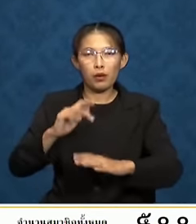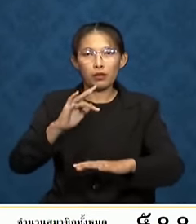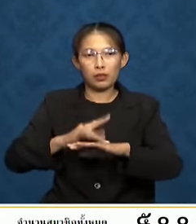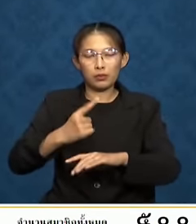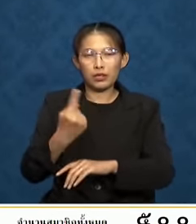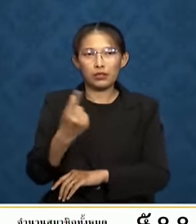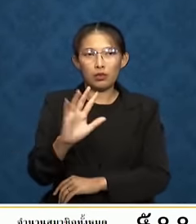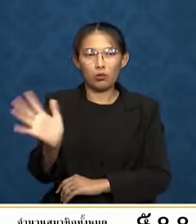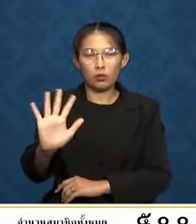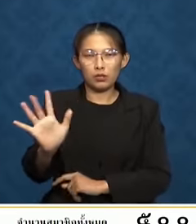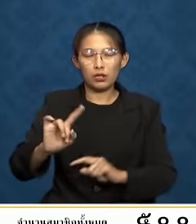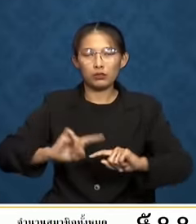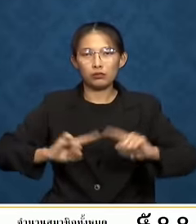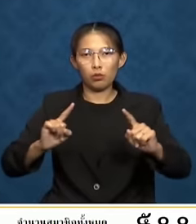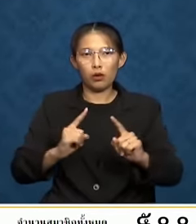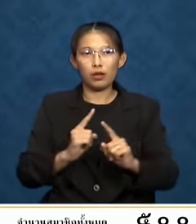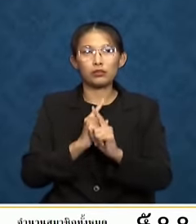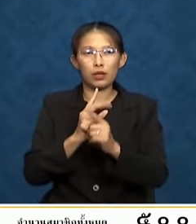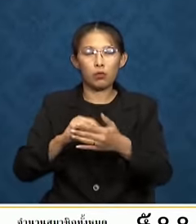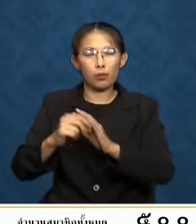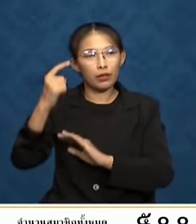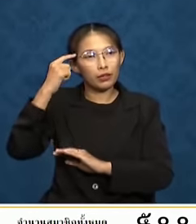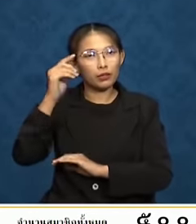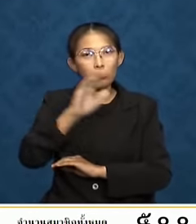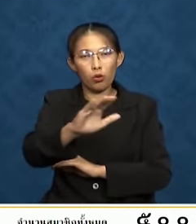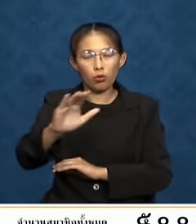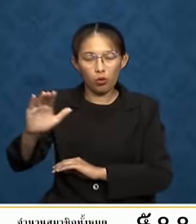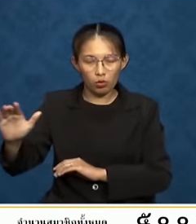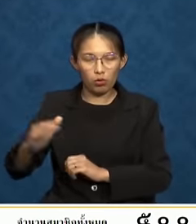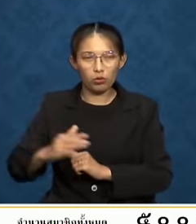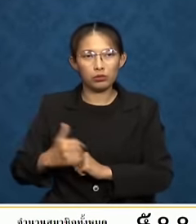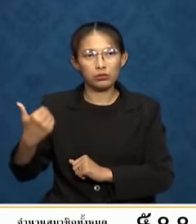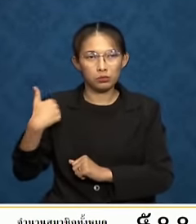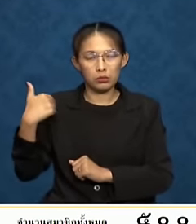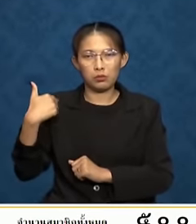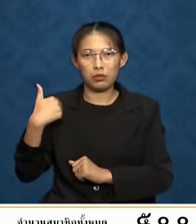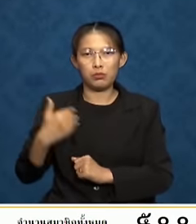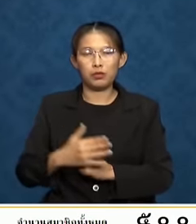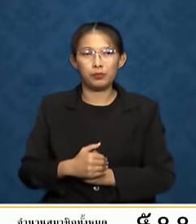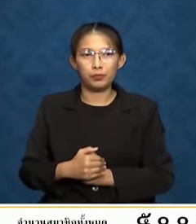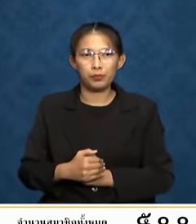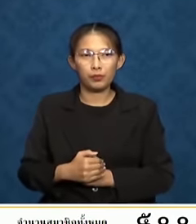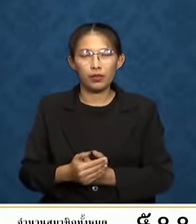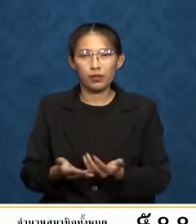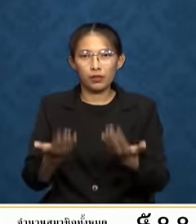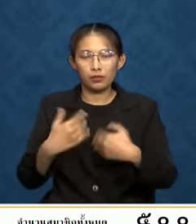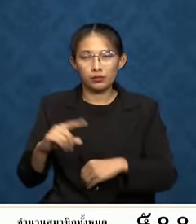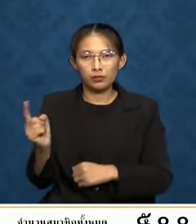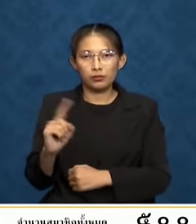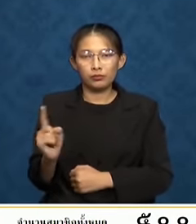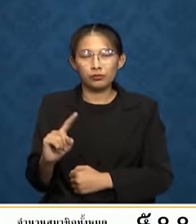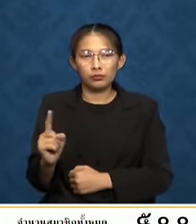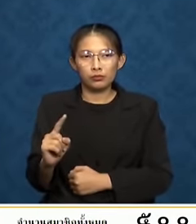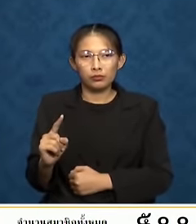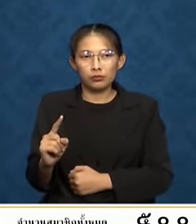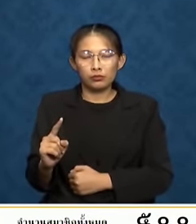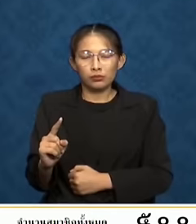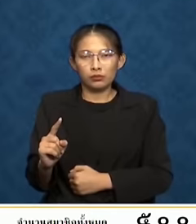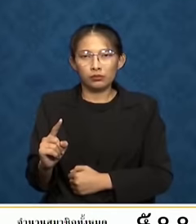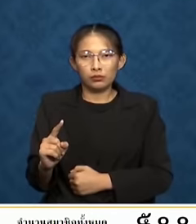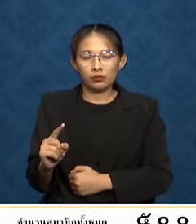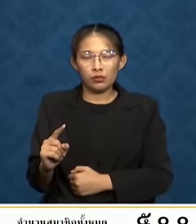หรอกก็เป็นเรื่องของการคิดด้วย ear REเนี่ยมันมีมาแน่นะเรื่องต่อมาก็คือ